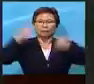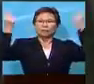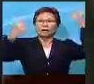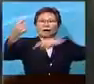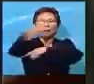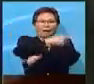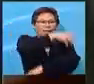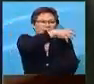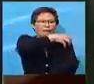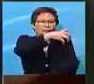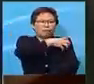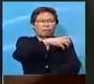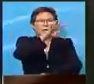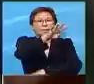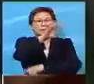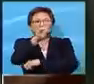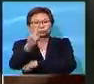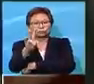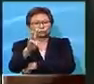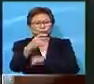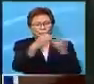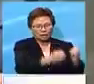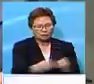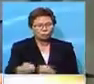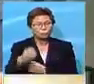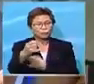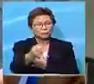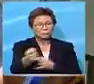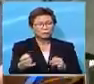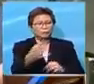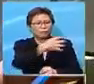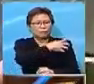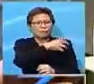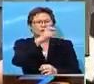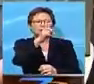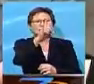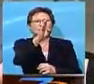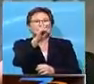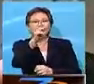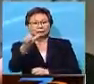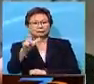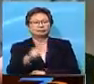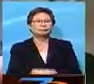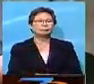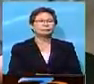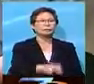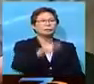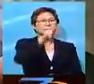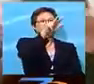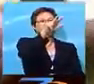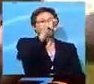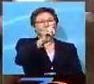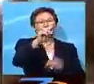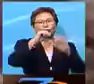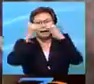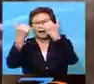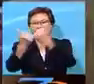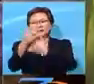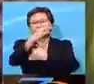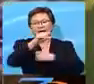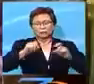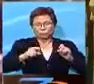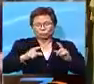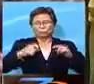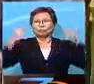Hari Penguatkuasaan ke-47 Anjuran Jabatan Penguatkuasaan DBKL. Sebanyak 30 agensi dan pihak swasta diraikan